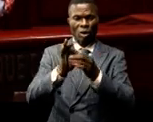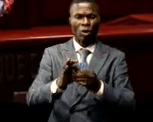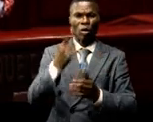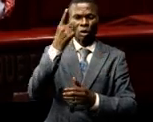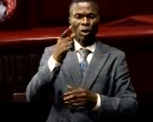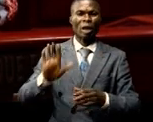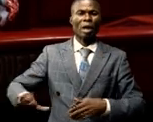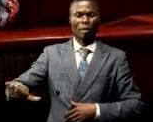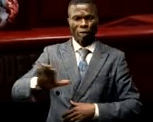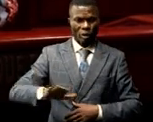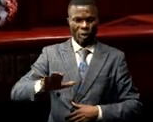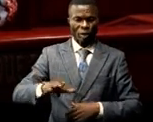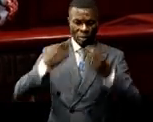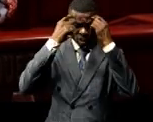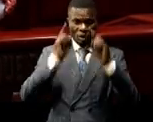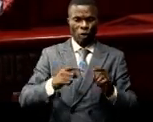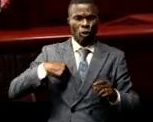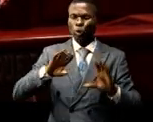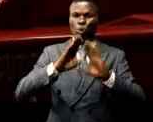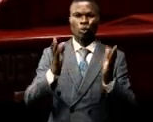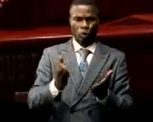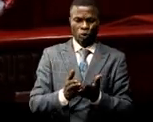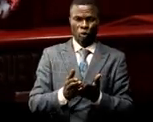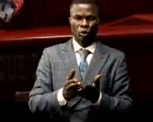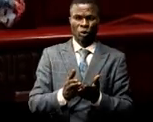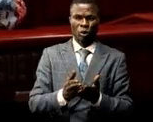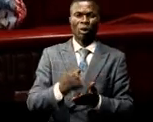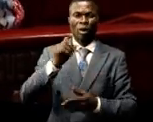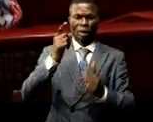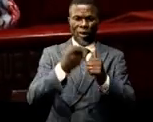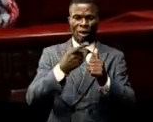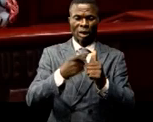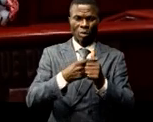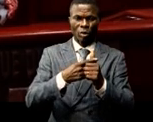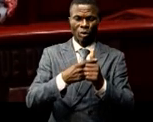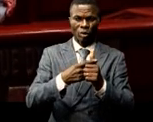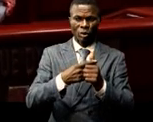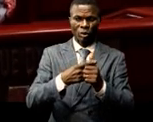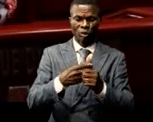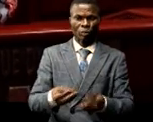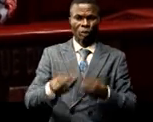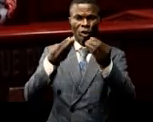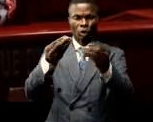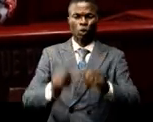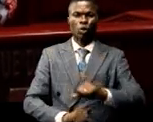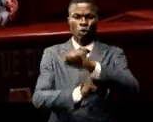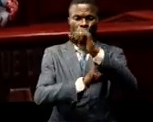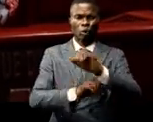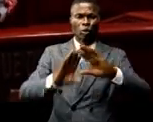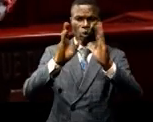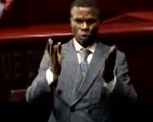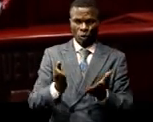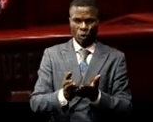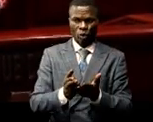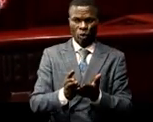nationale, décidons de 1. Apporter notre soutien tous azimuts